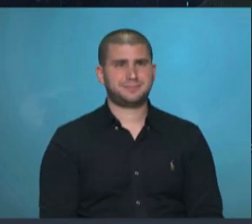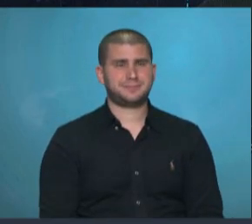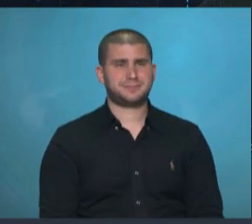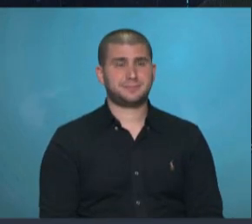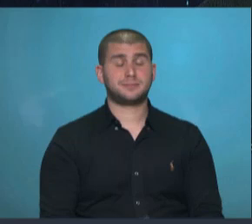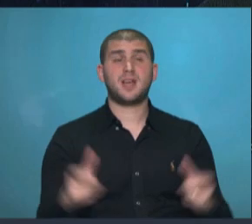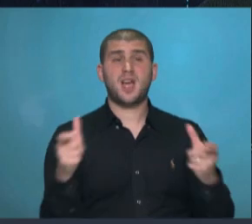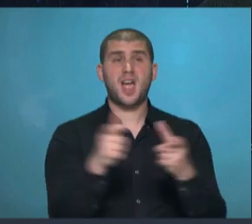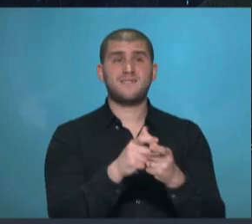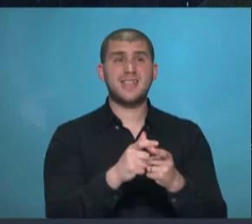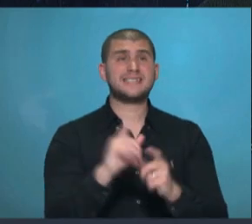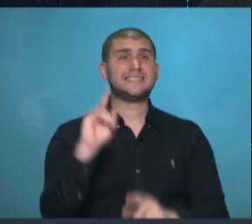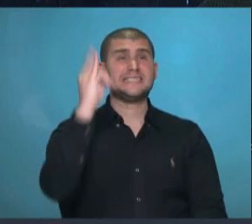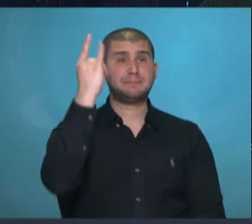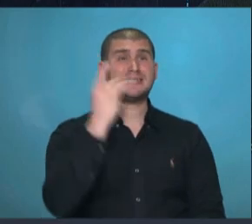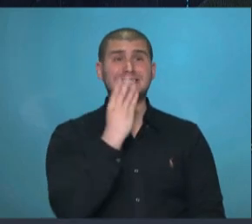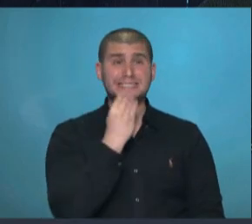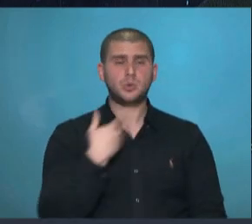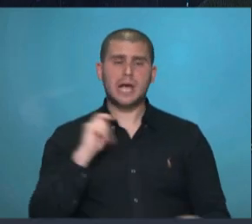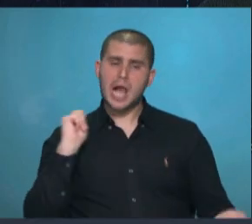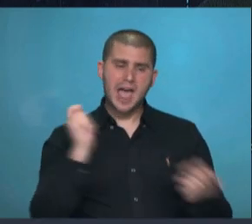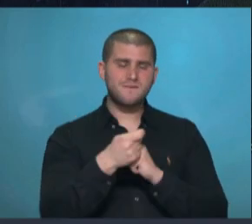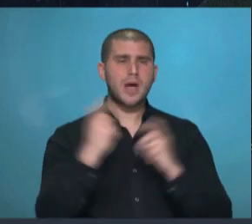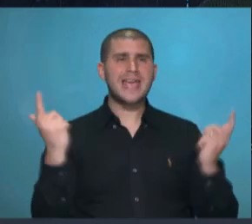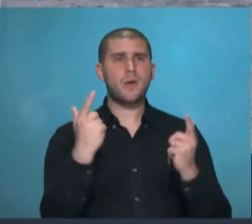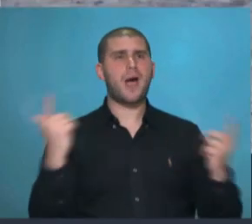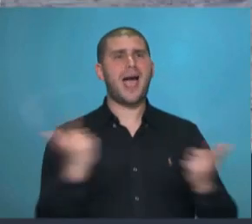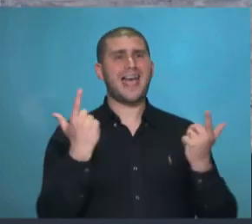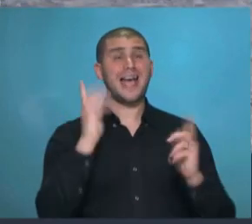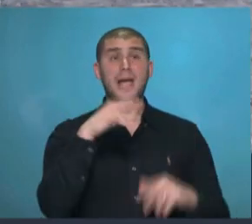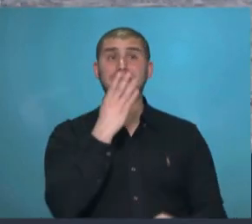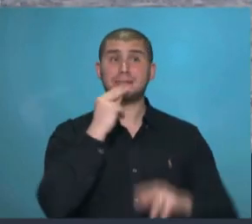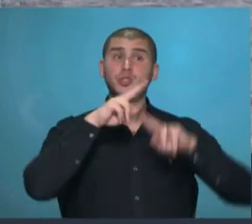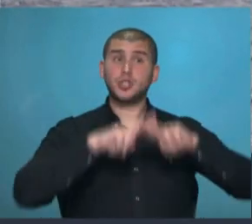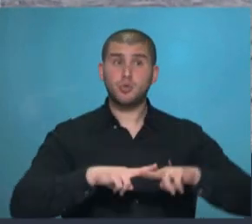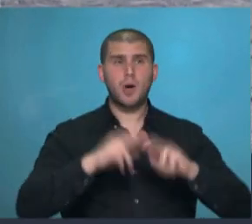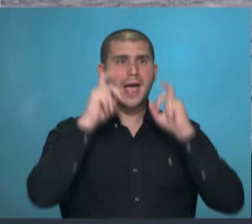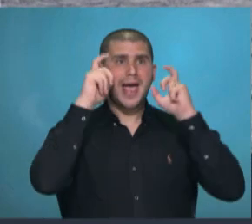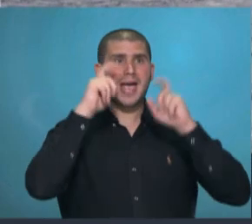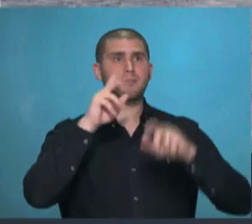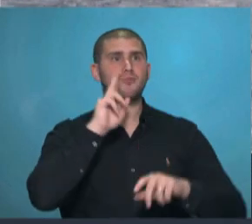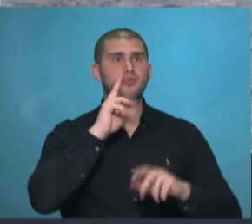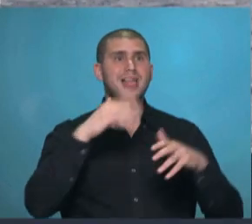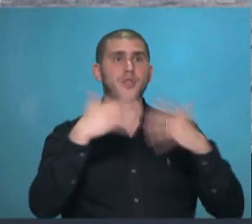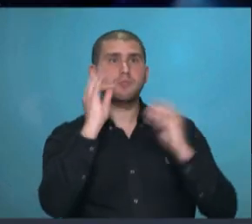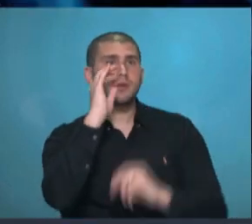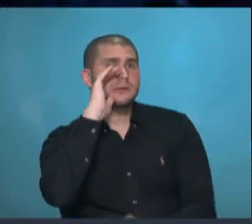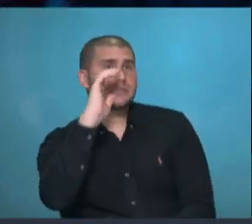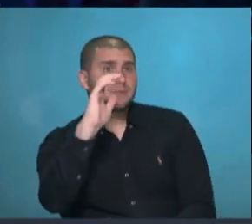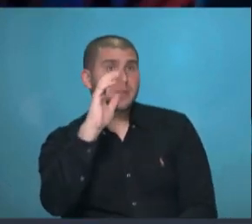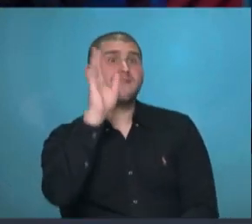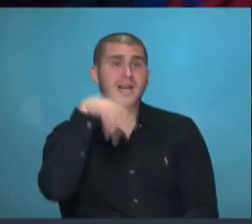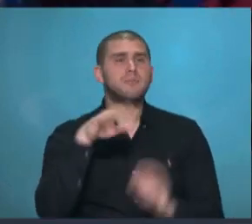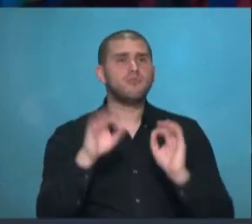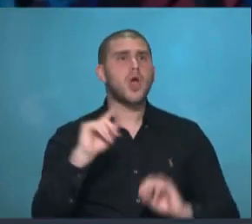חברת SpaceIL רוצה להפוך את האירוע לחגיגה, גם לישראלים שאולי יישארו ערים בשישי לפנות בוקר כדי לצפות, וגם עבור